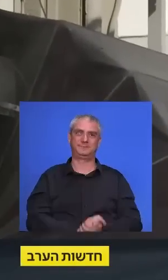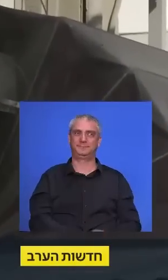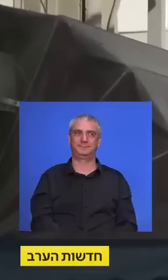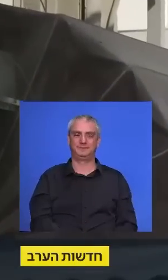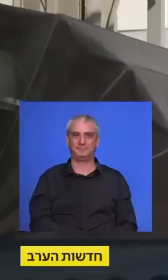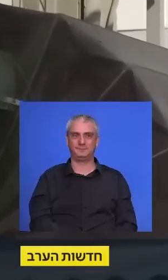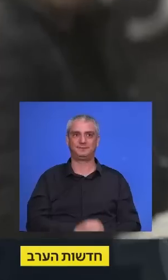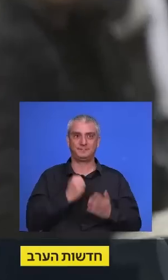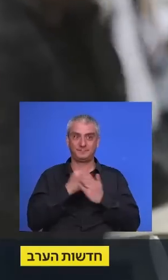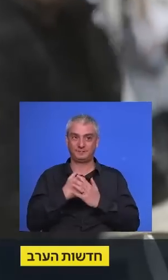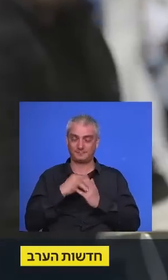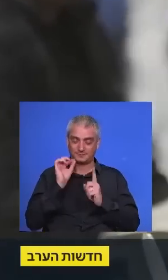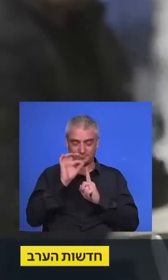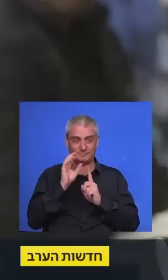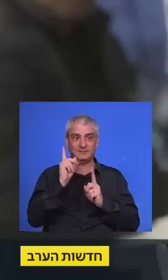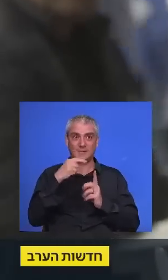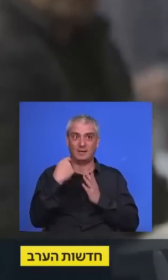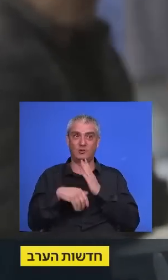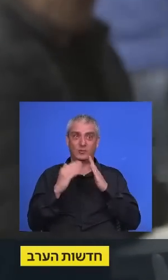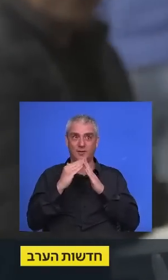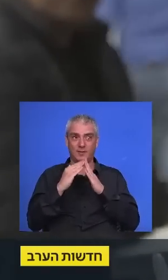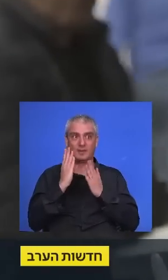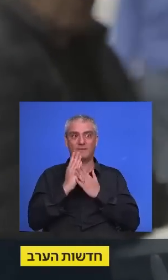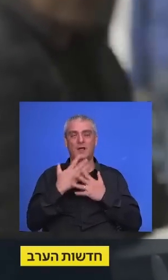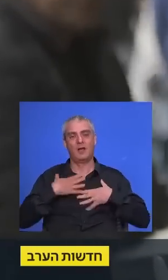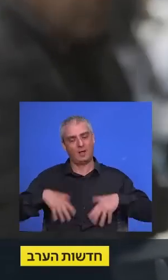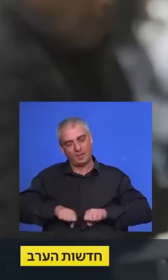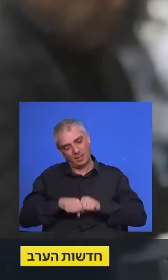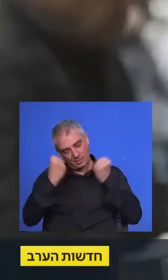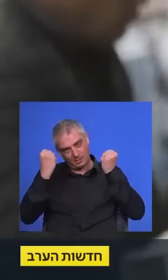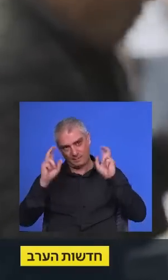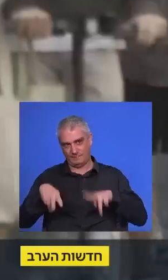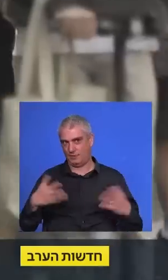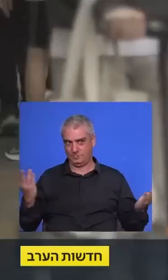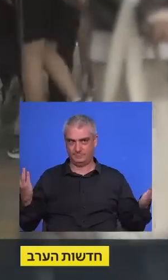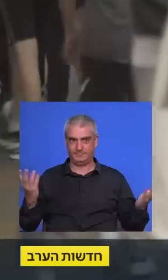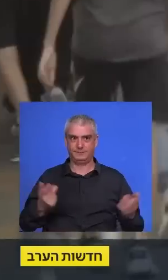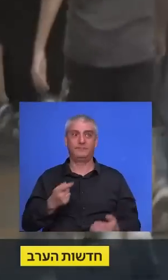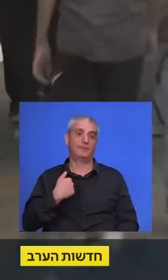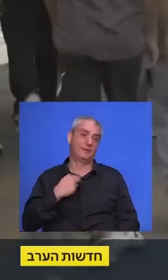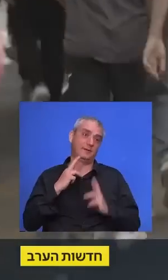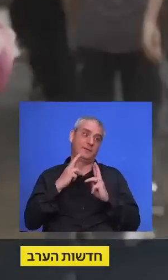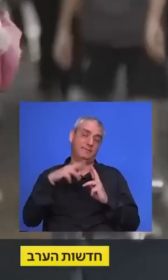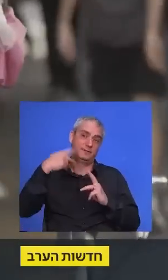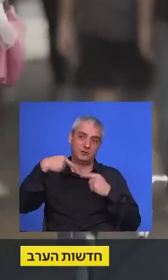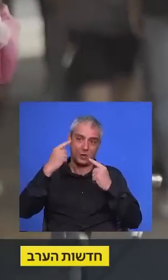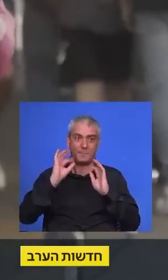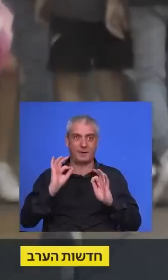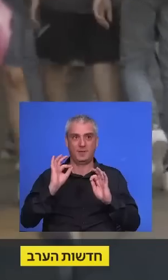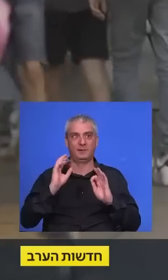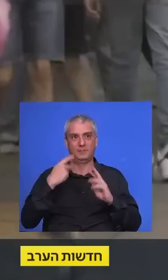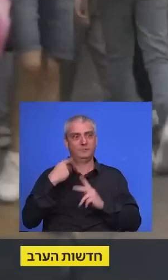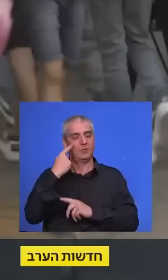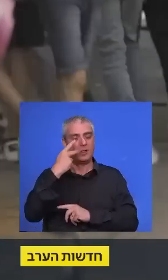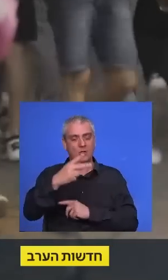עד שנגיע לנקודה שנצטרך לרכוש דירה, יצא לנו אמיץ מהאוזניים. ואני מקווה שיגיע היום ובאמת יתחילו להסתכל על